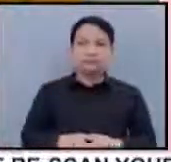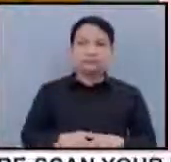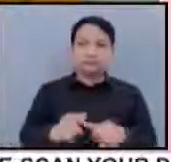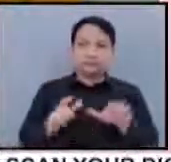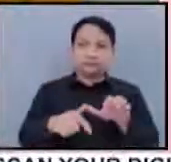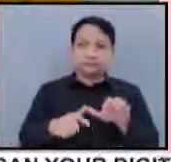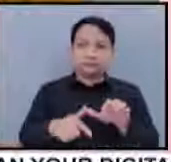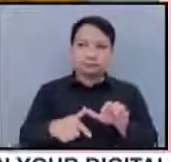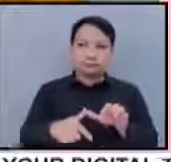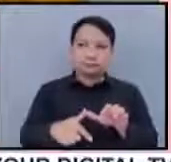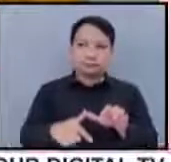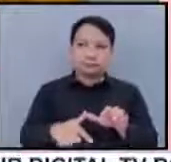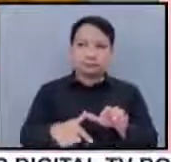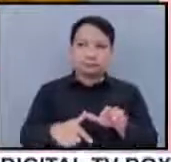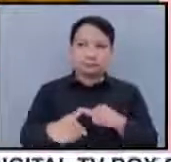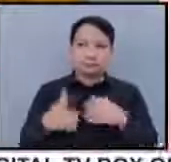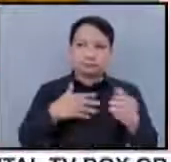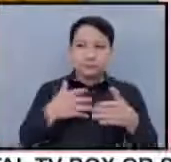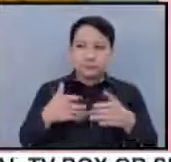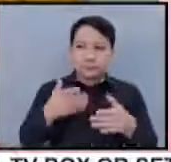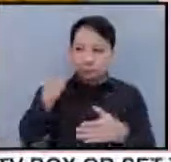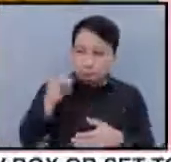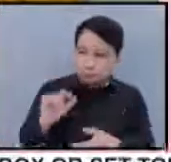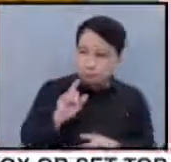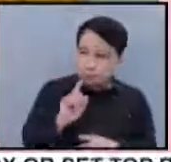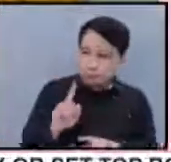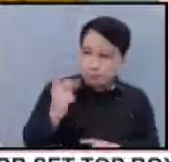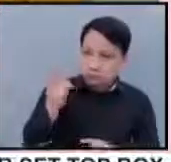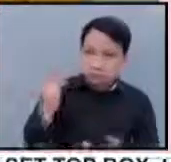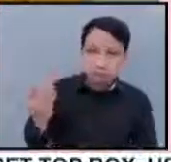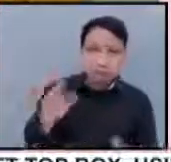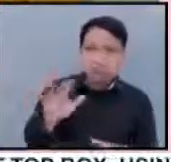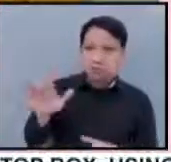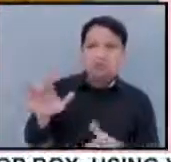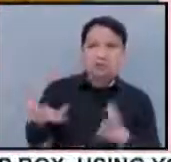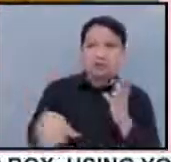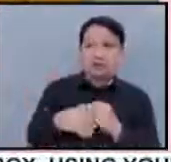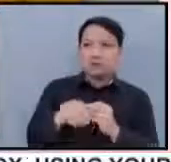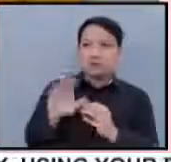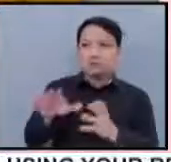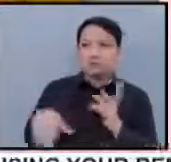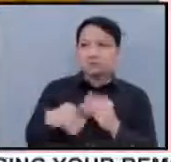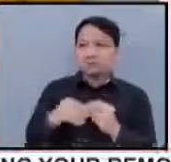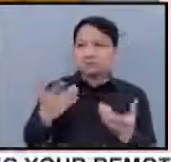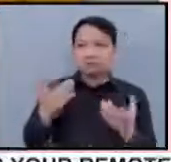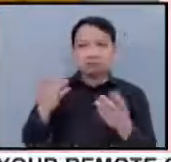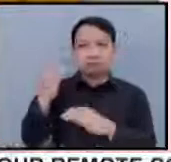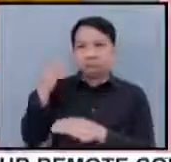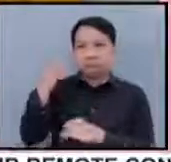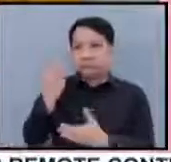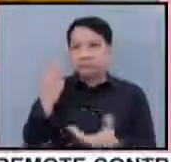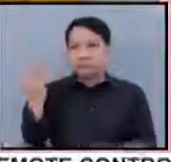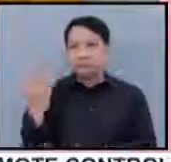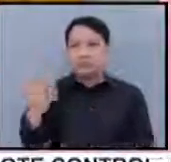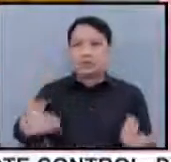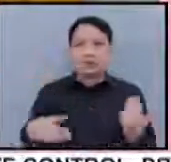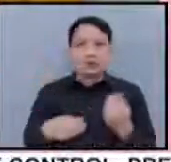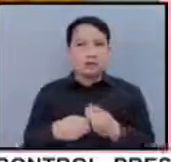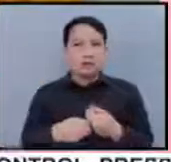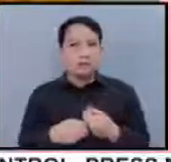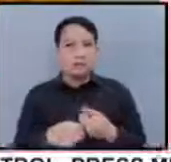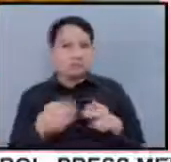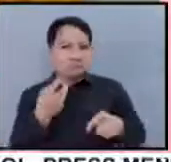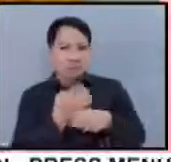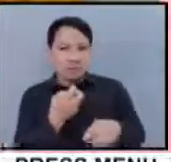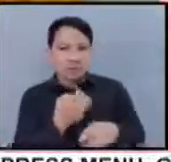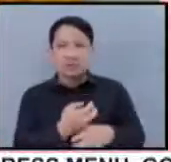natin, ang kadalasan sinasabi, wala na yung magagawa o wala na siyang pag-asa, pabigat siya sa pamilya. Yun